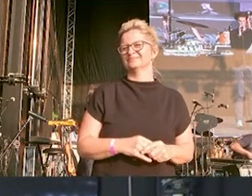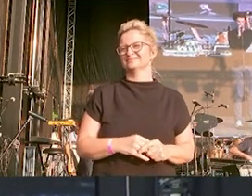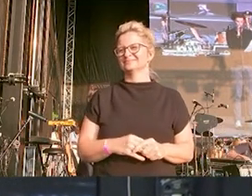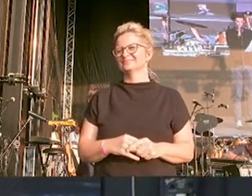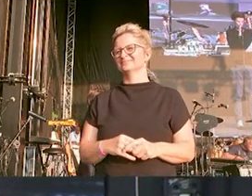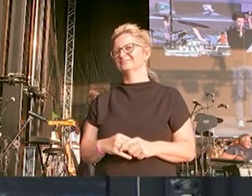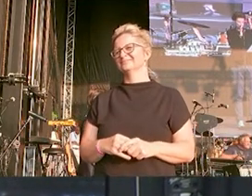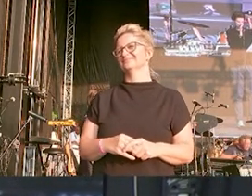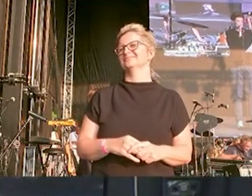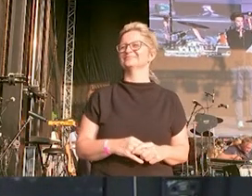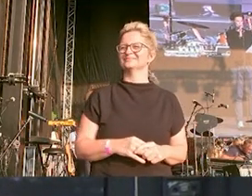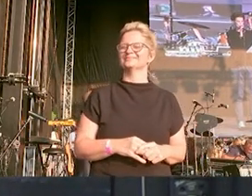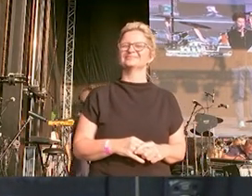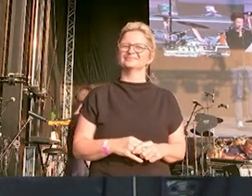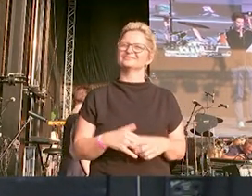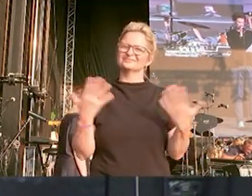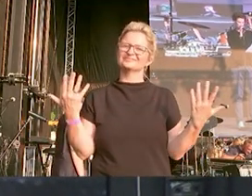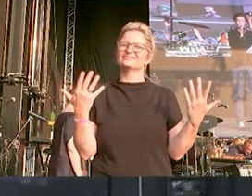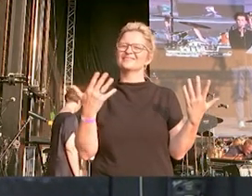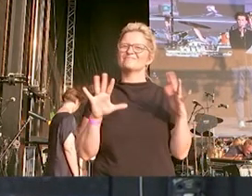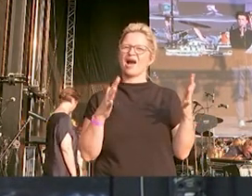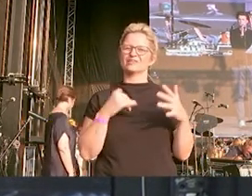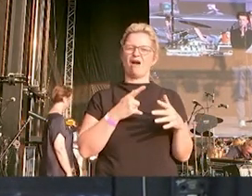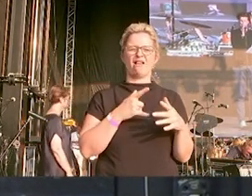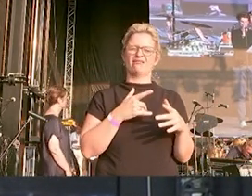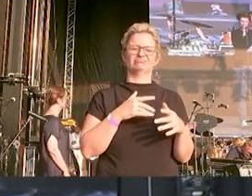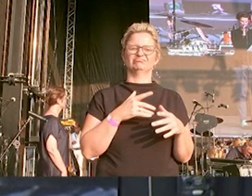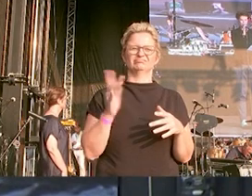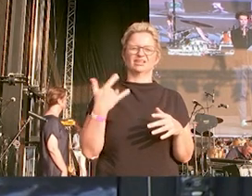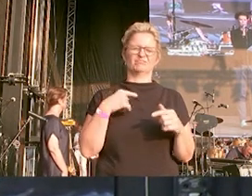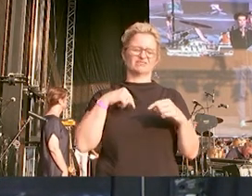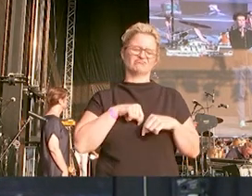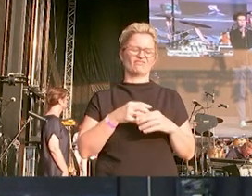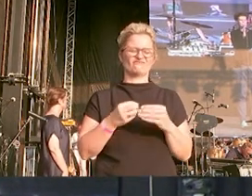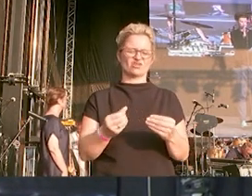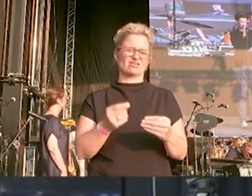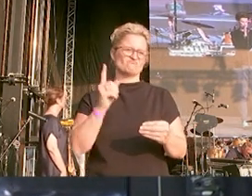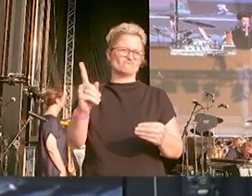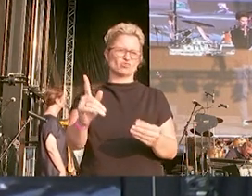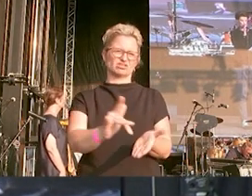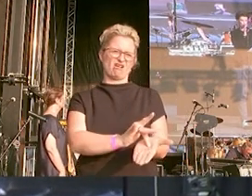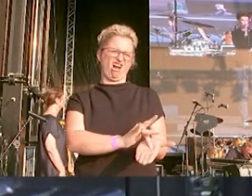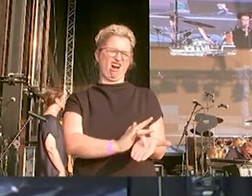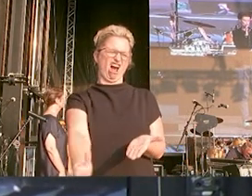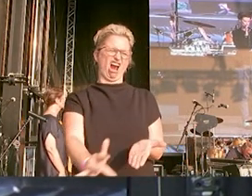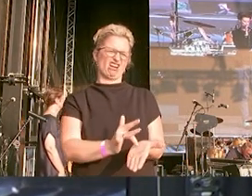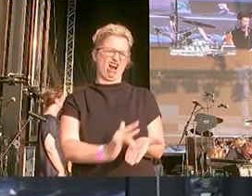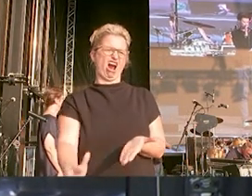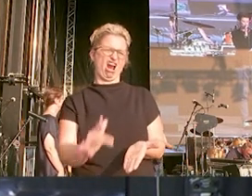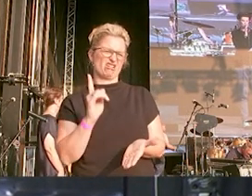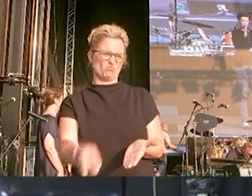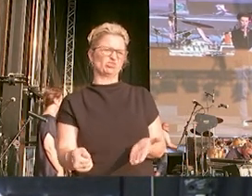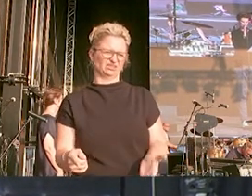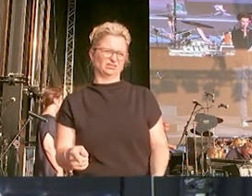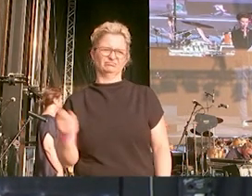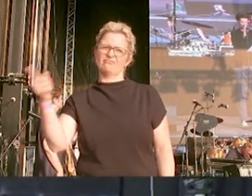Auch wenn das manche Fanatiker der Reinheit gern anders behaupten. Wir